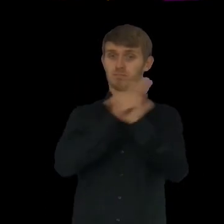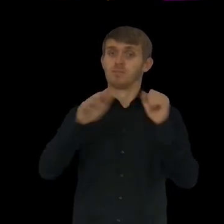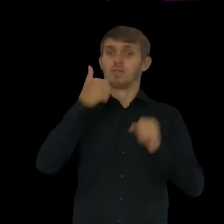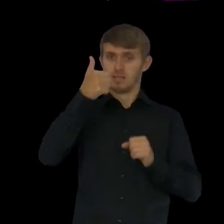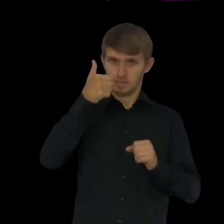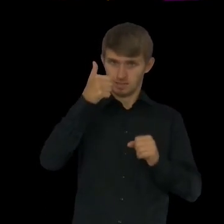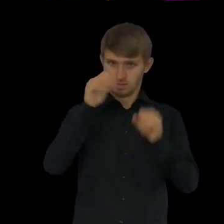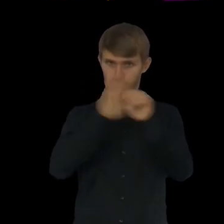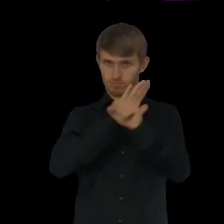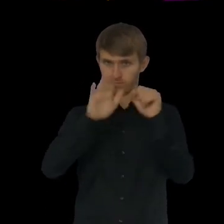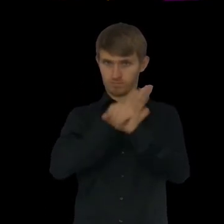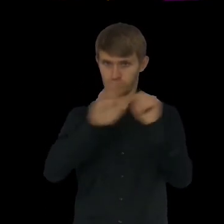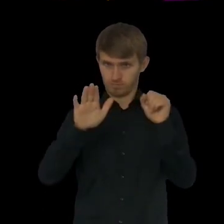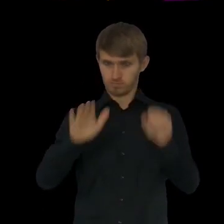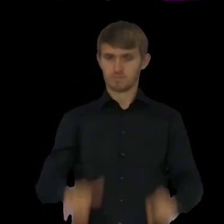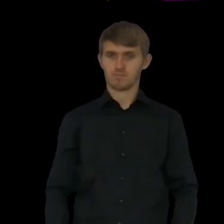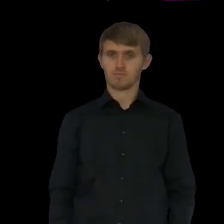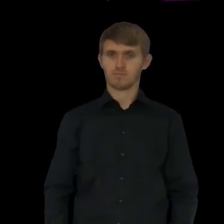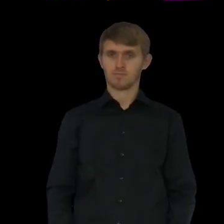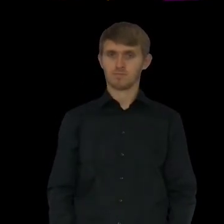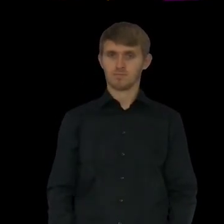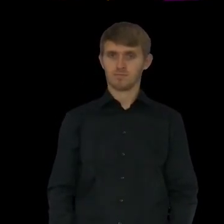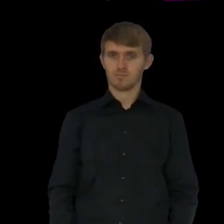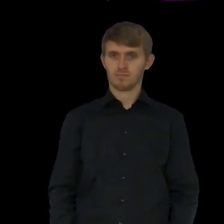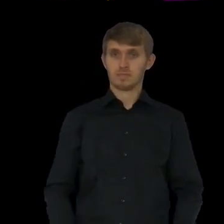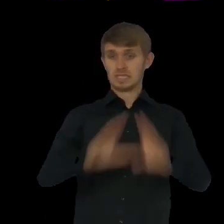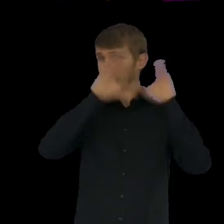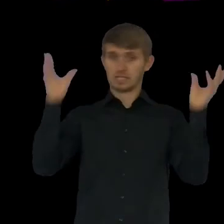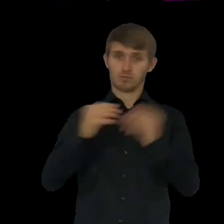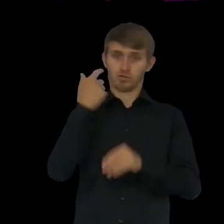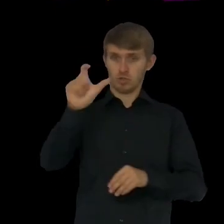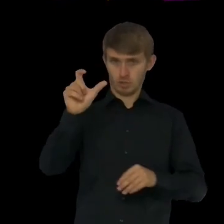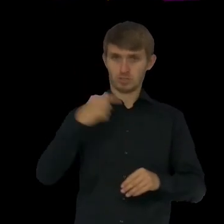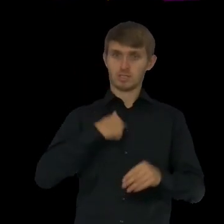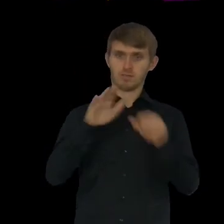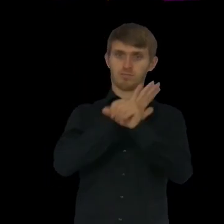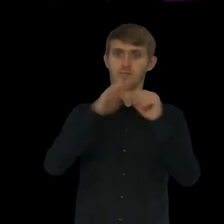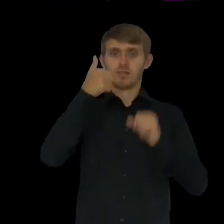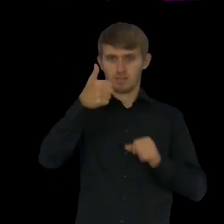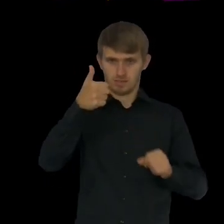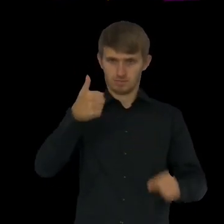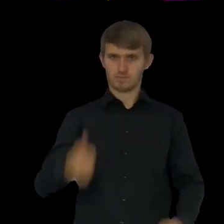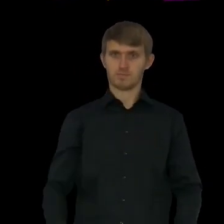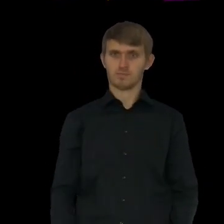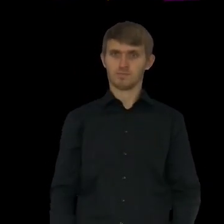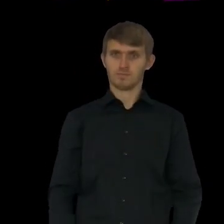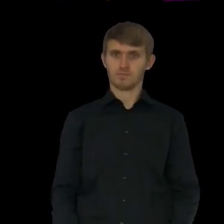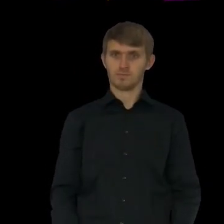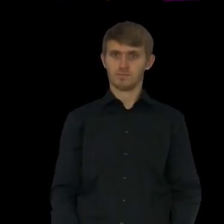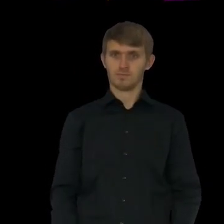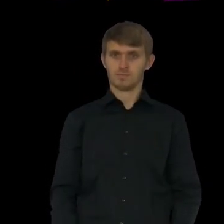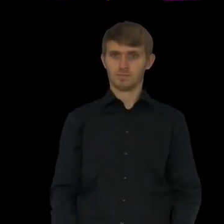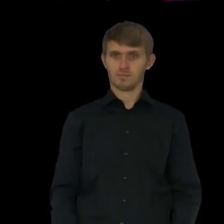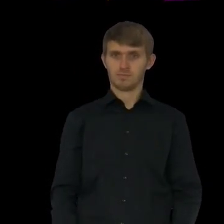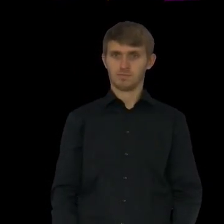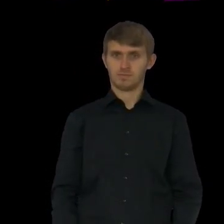najpierw jeden właśnie zajmowałem 1 kwadracików wszystkich jest to ja zaproponowałem i